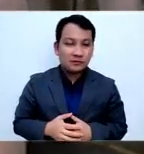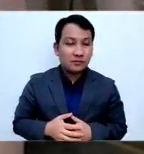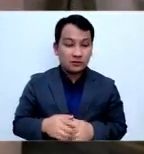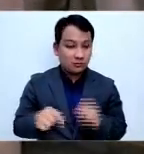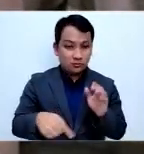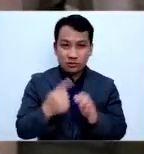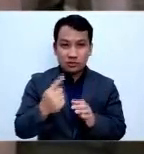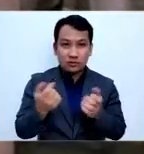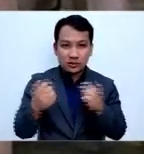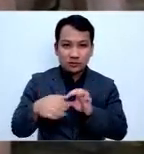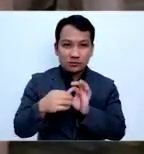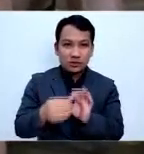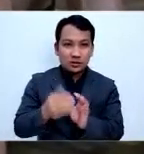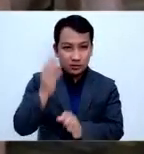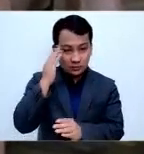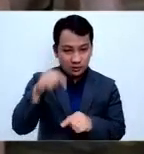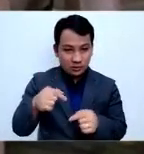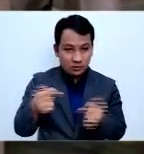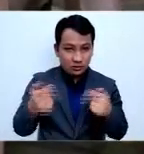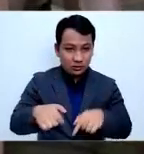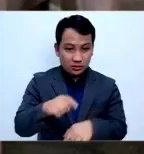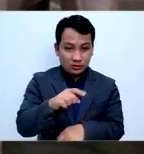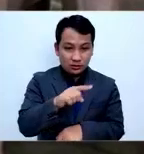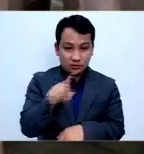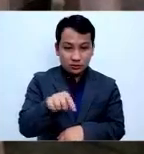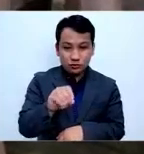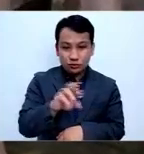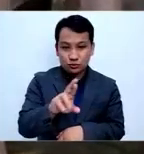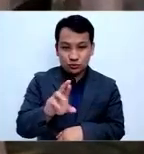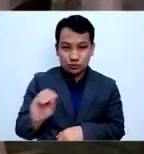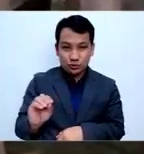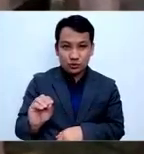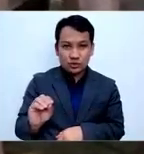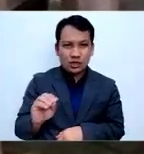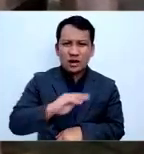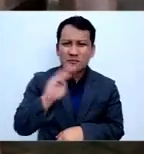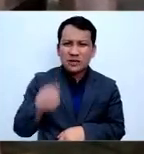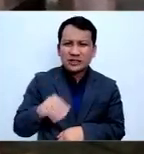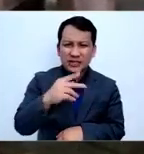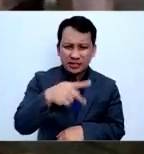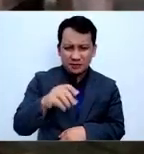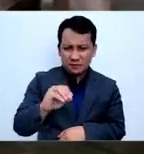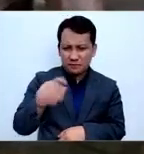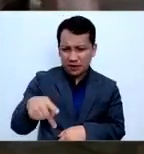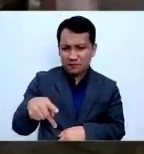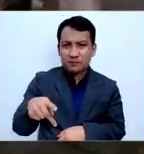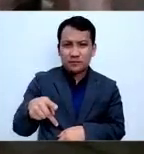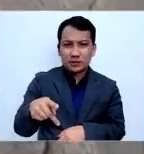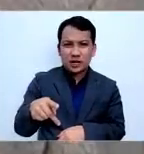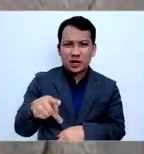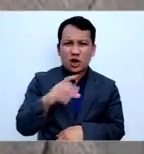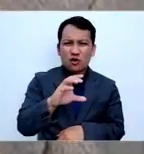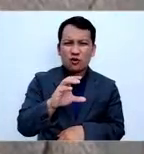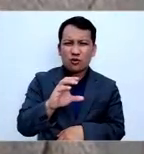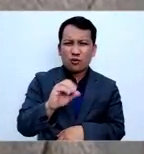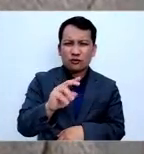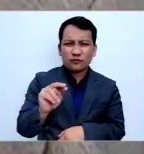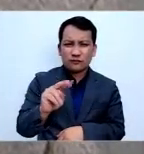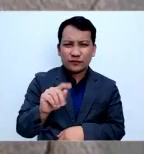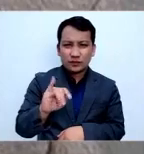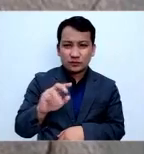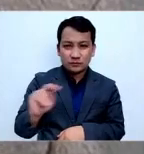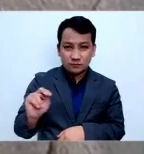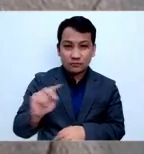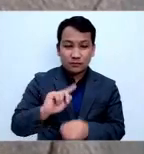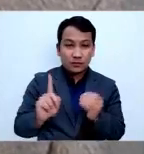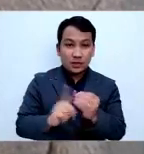major events ang pakay sa bansa ni Zoro. Ang Manila Pop Convention ngayong weekend. At sa Lunes, may fan conference siya sa Mall of